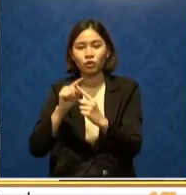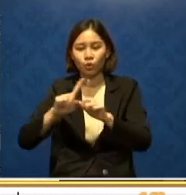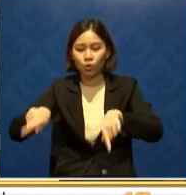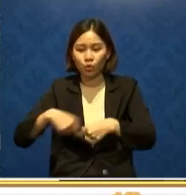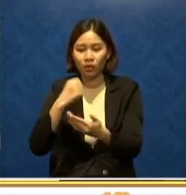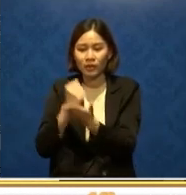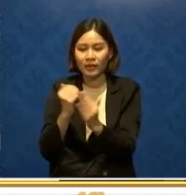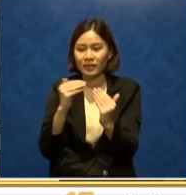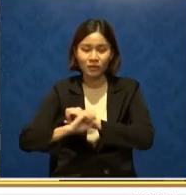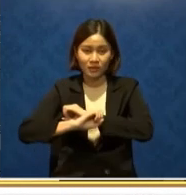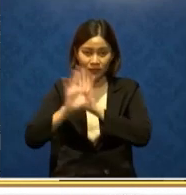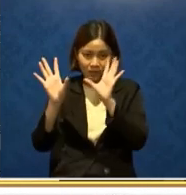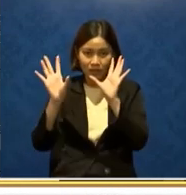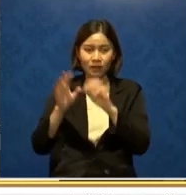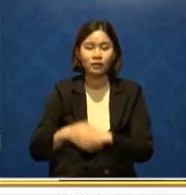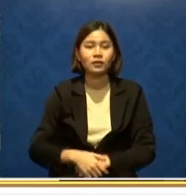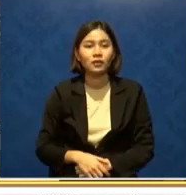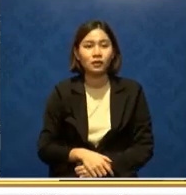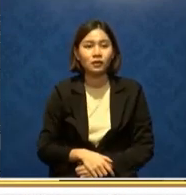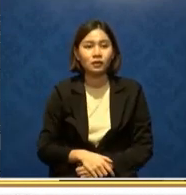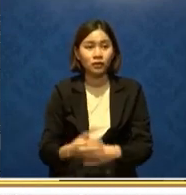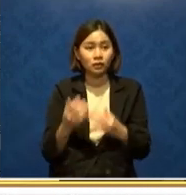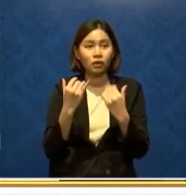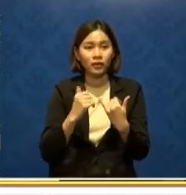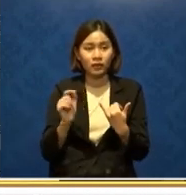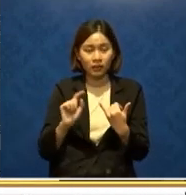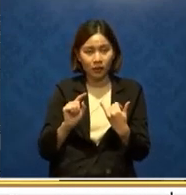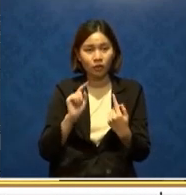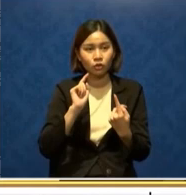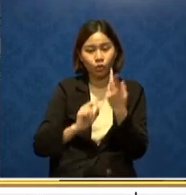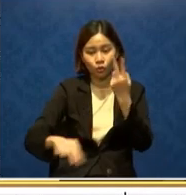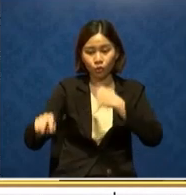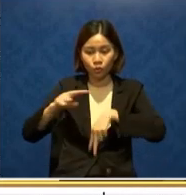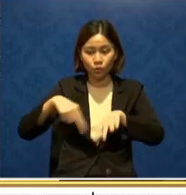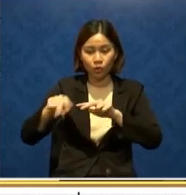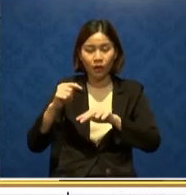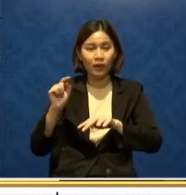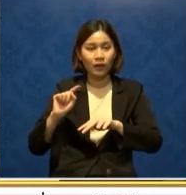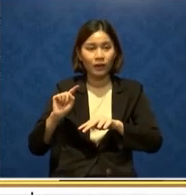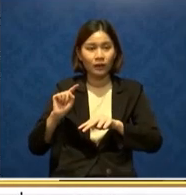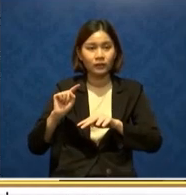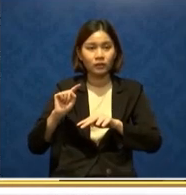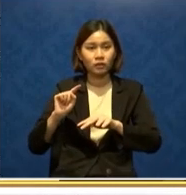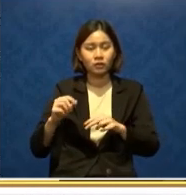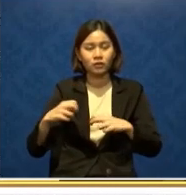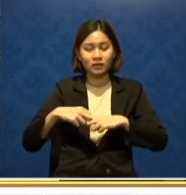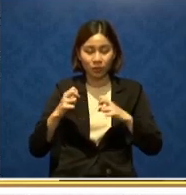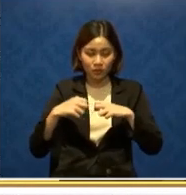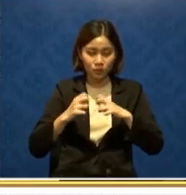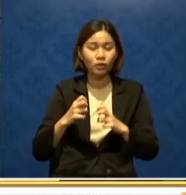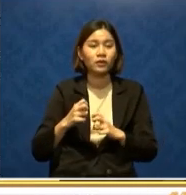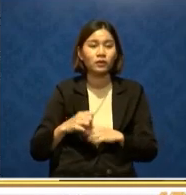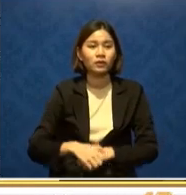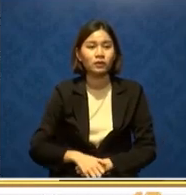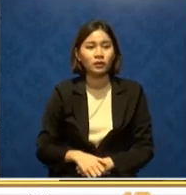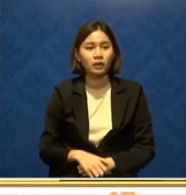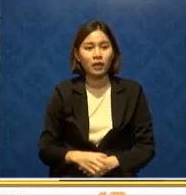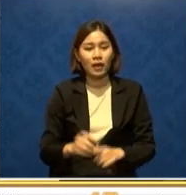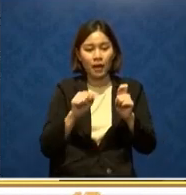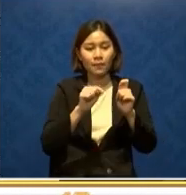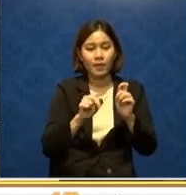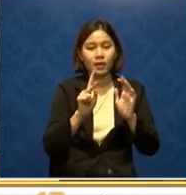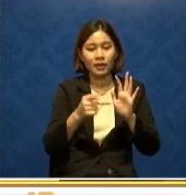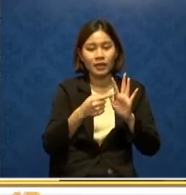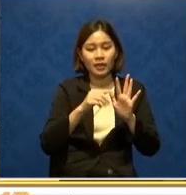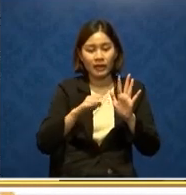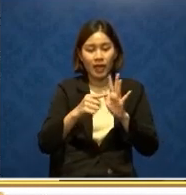ารให้มันชัดเจนเกิดขึ้นในกรณีนี้นะคะหลังจากการตรวจสอบร่วมกันของจังหวัดสุรินทร์ของเราแล้วก็ทางอำเภอกาบเ